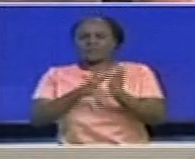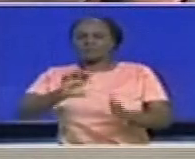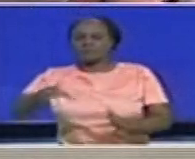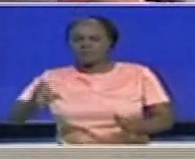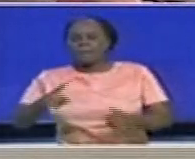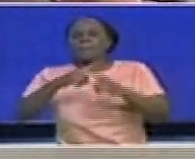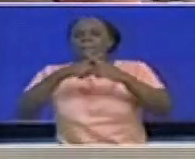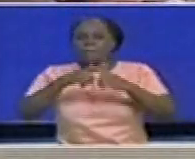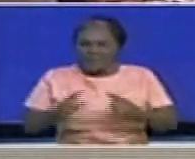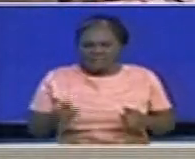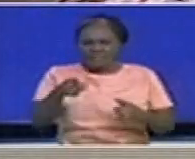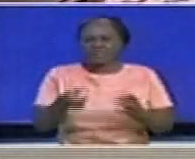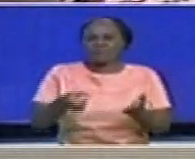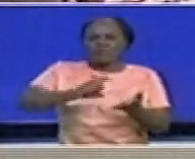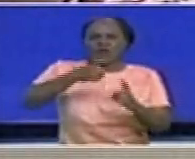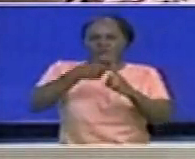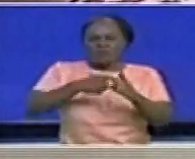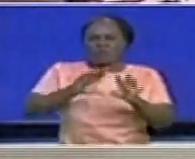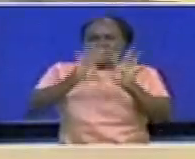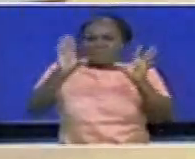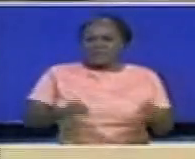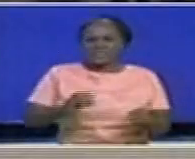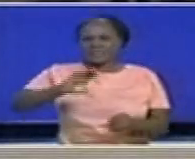tu, niongeza hiyo itatoka kwa bajeti za kaunti.